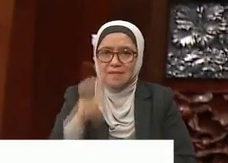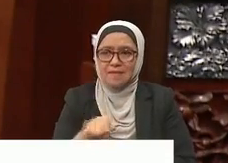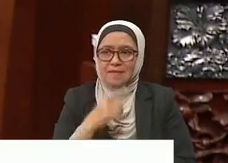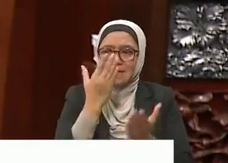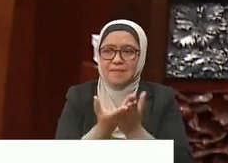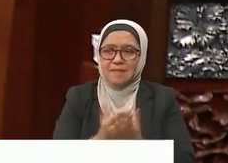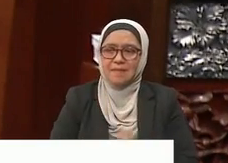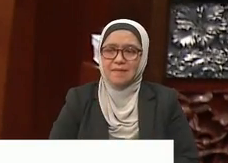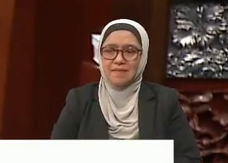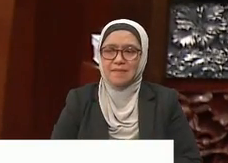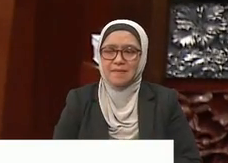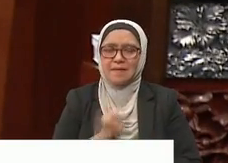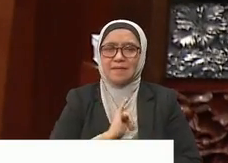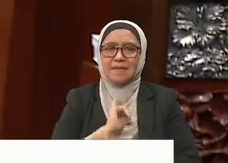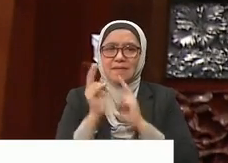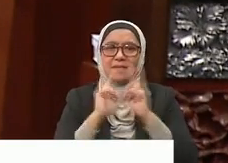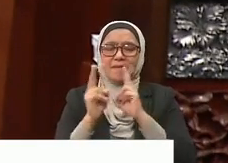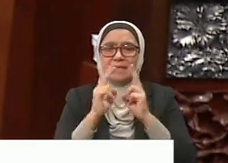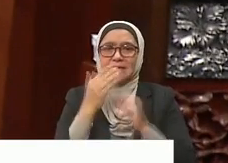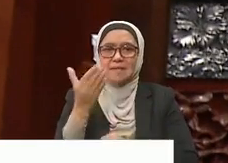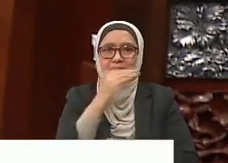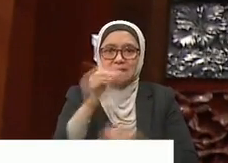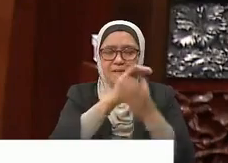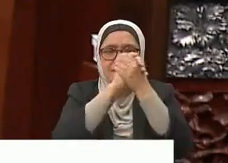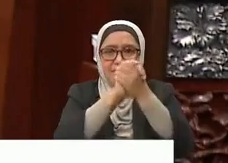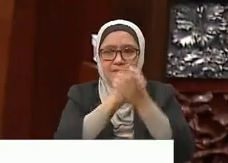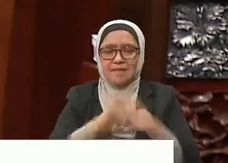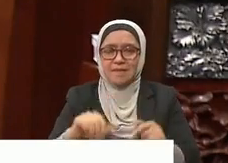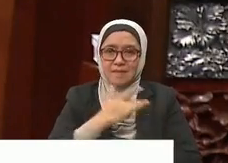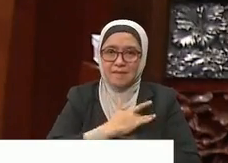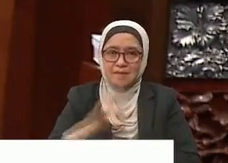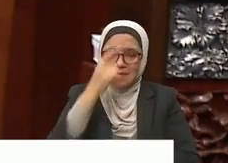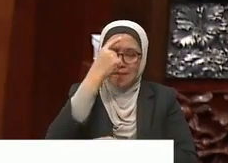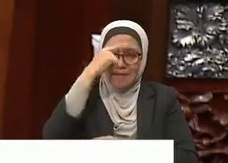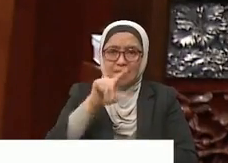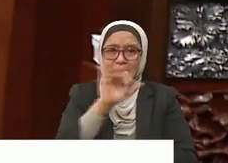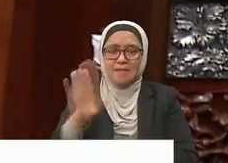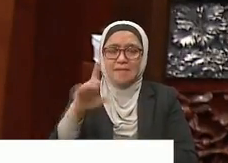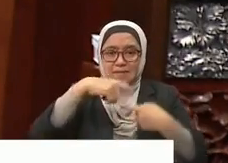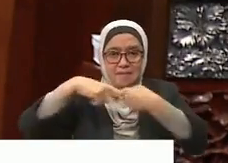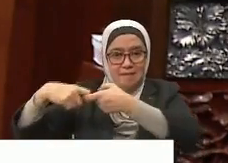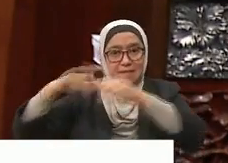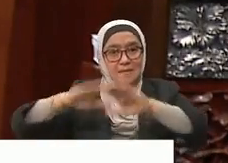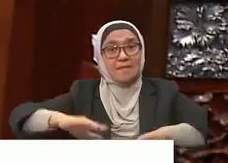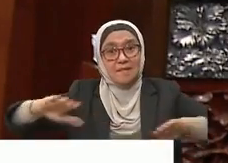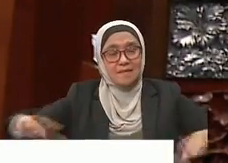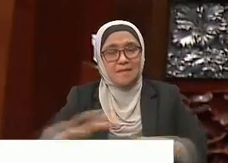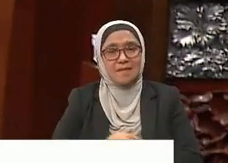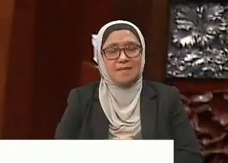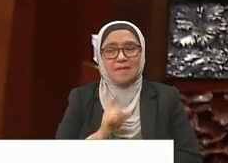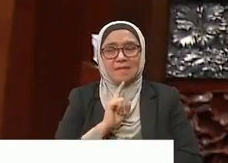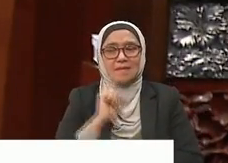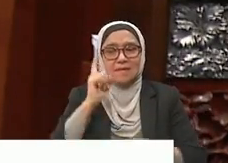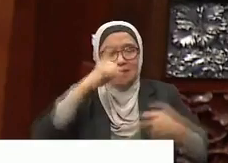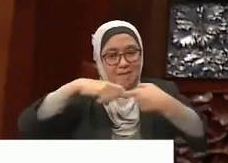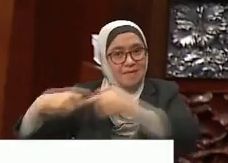tugas dalam kalangan kakitangan JKM. Menjawab soalan tambahan tersebut, Siti Zailah berkata kementerian perlu mengadakan perbincangan bagi